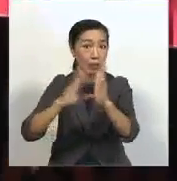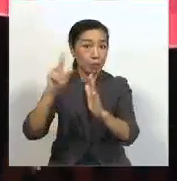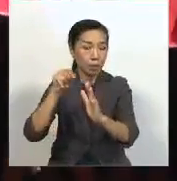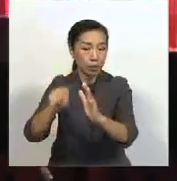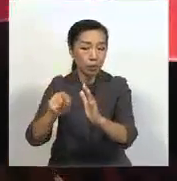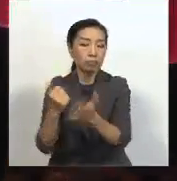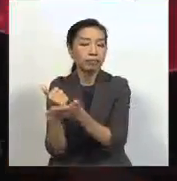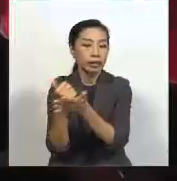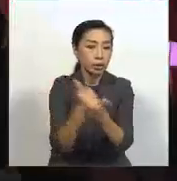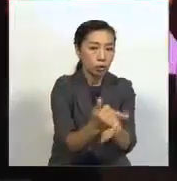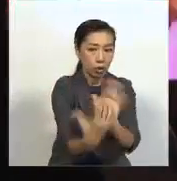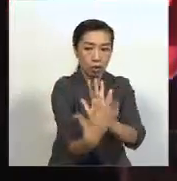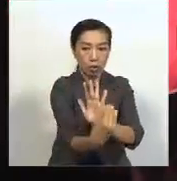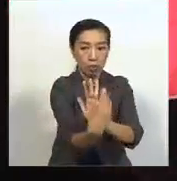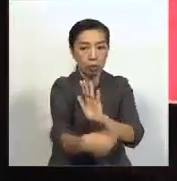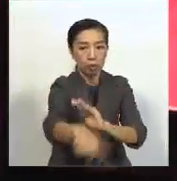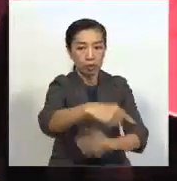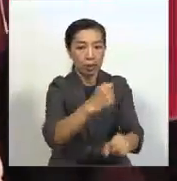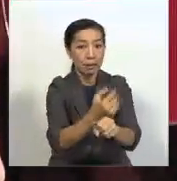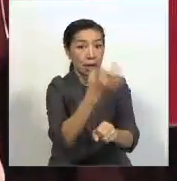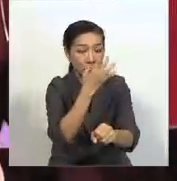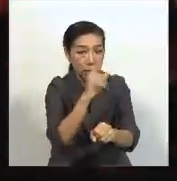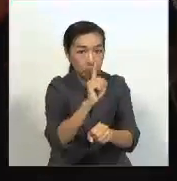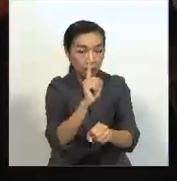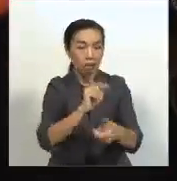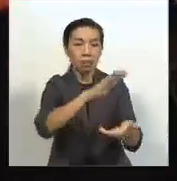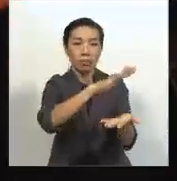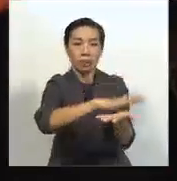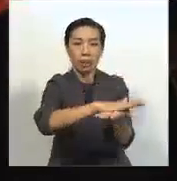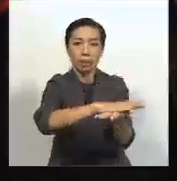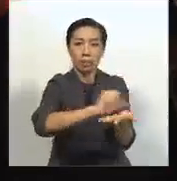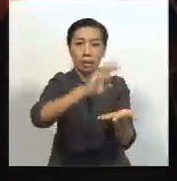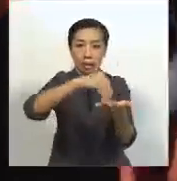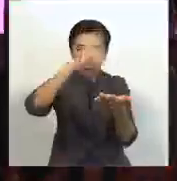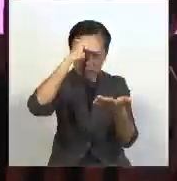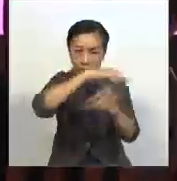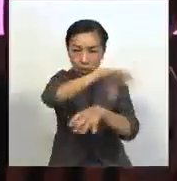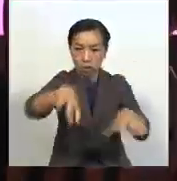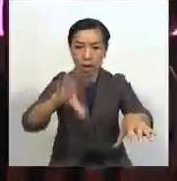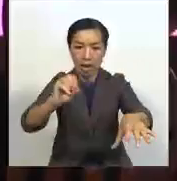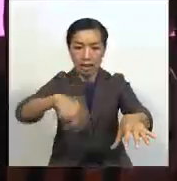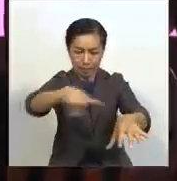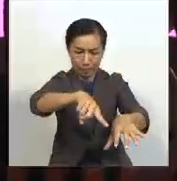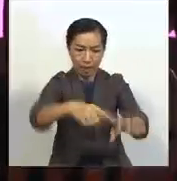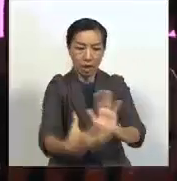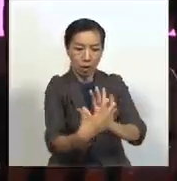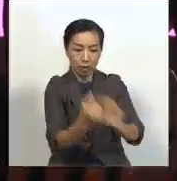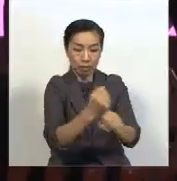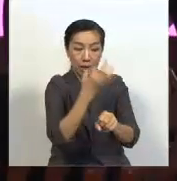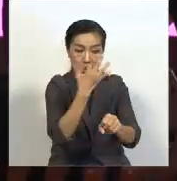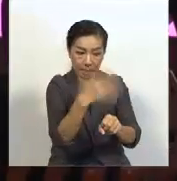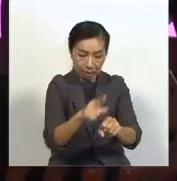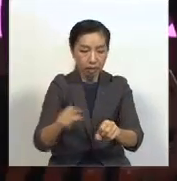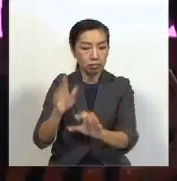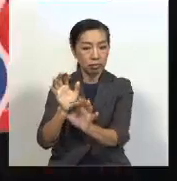มอาชีพร่วมกับสถาบันการศึกษา50แห่งทั่วประเทศพร้อมกับเปิดช่องทางการตลาดให้ผ่านโครงการต่าง